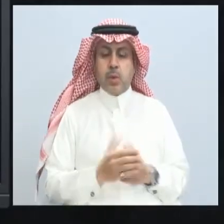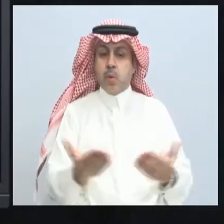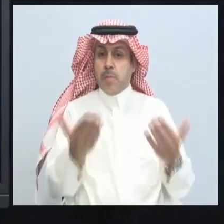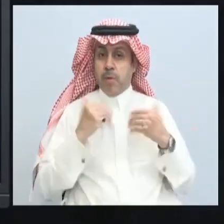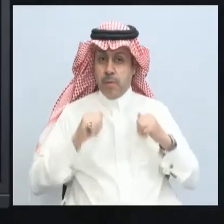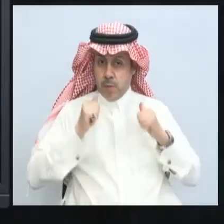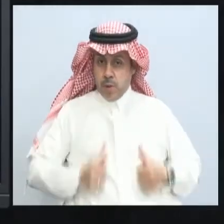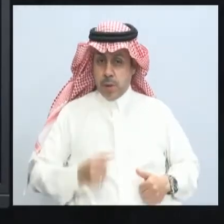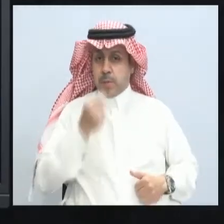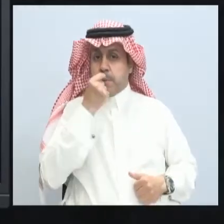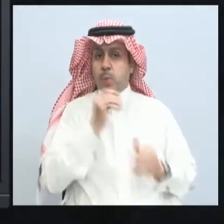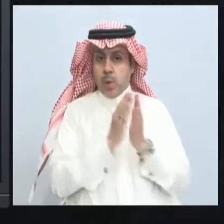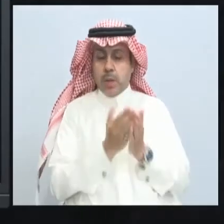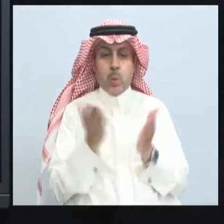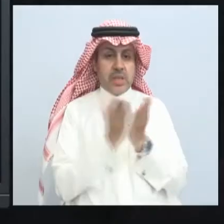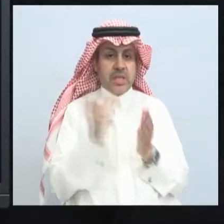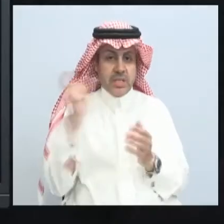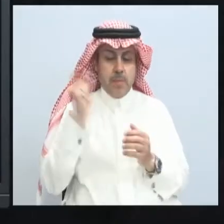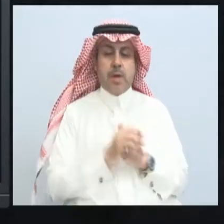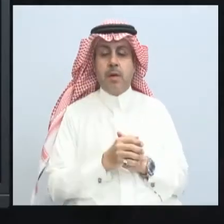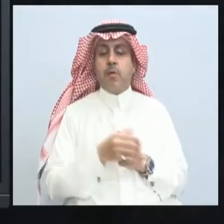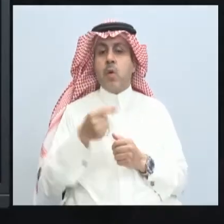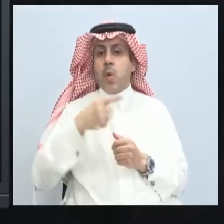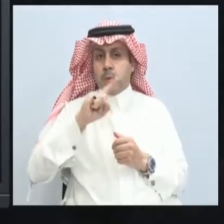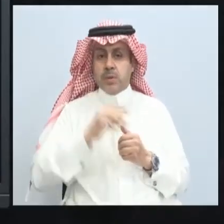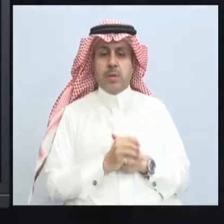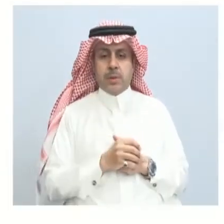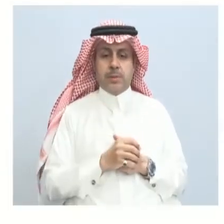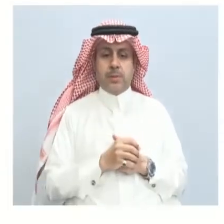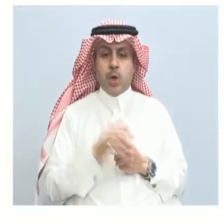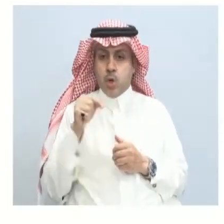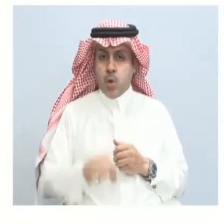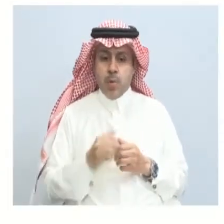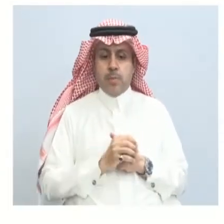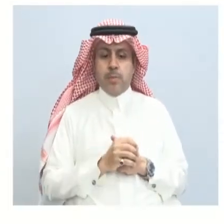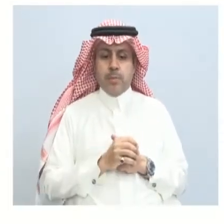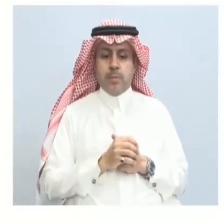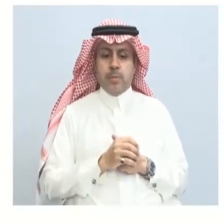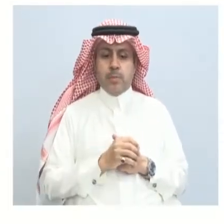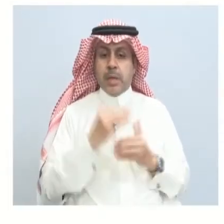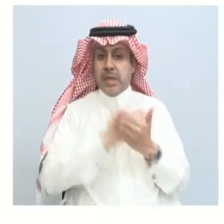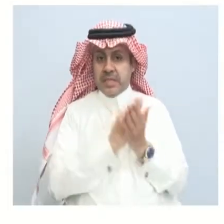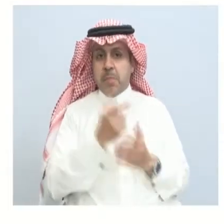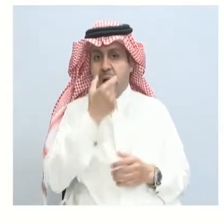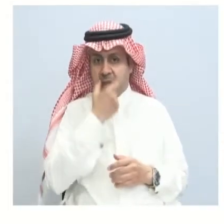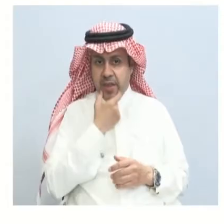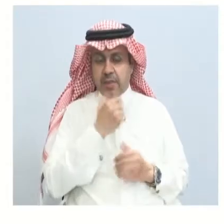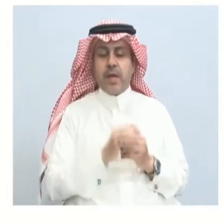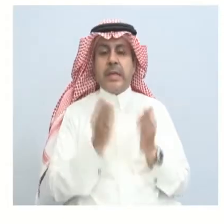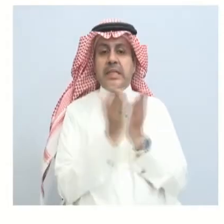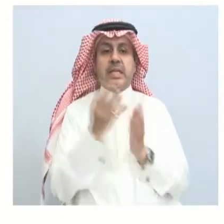والدراسات الاسلاميه للصف الاول المتوسط اليوم باذن الله سنكون معا في قسم الحديث الدرس